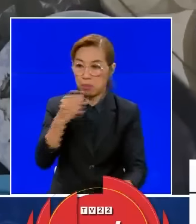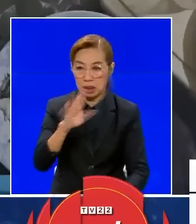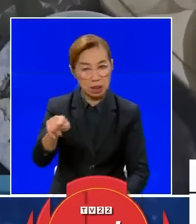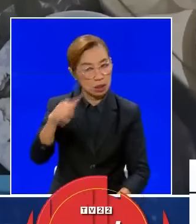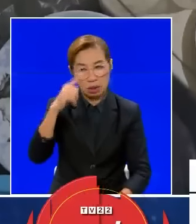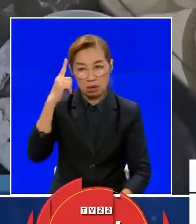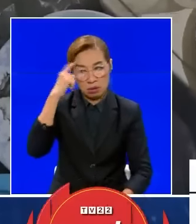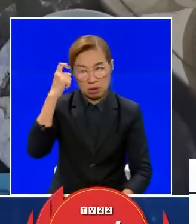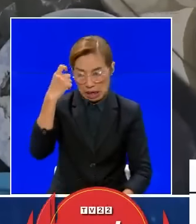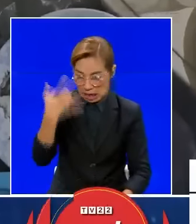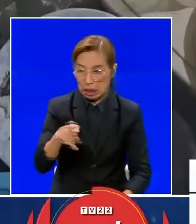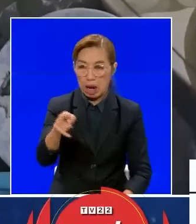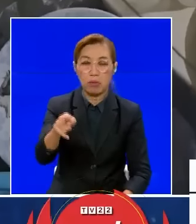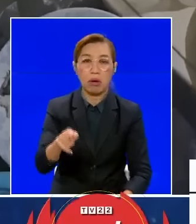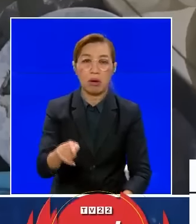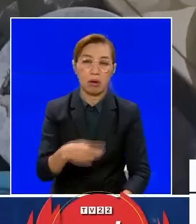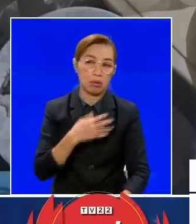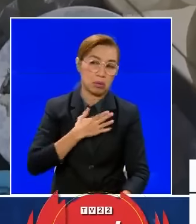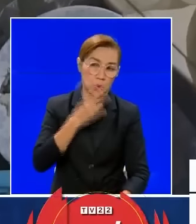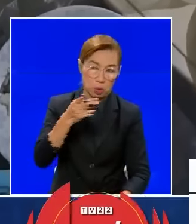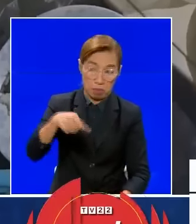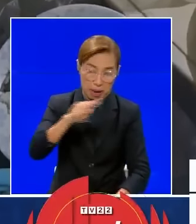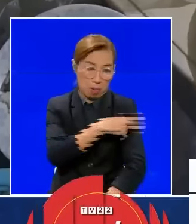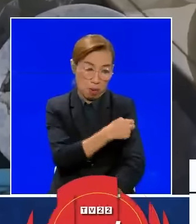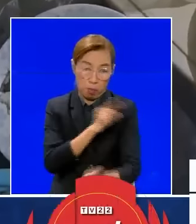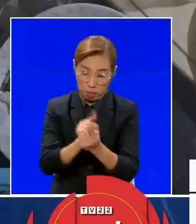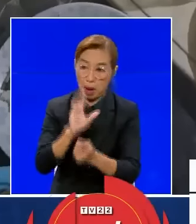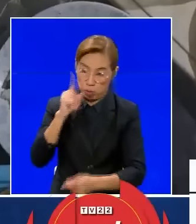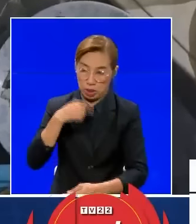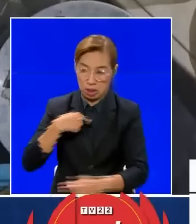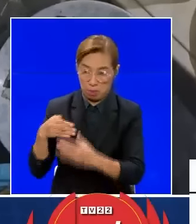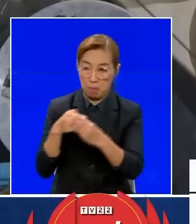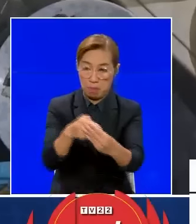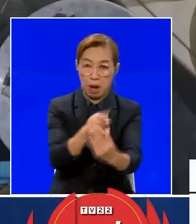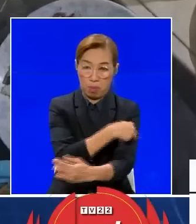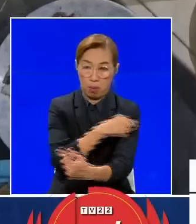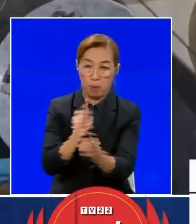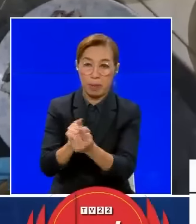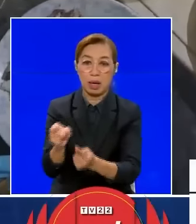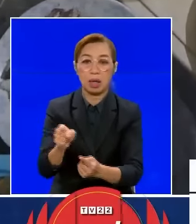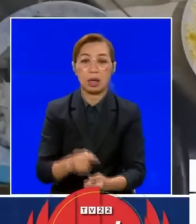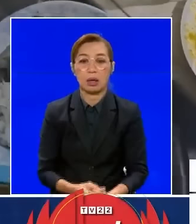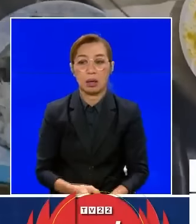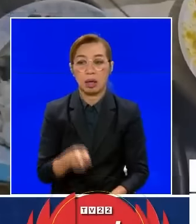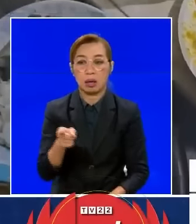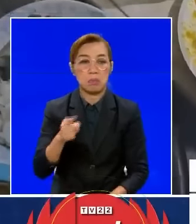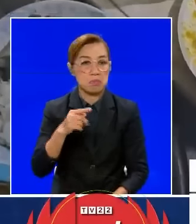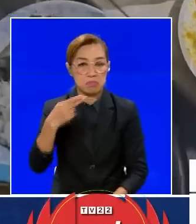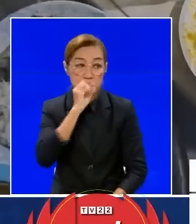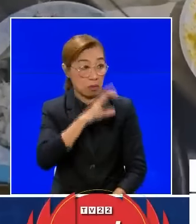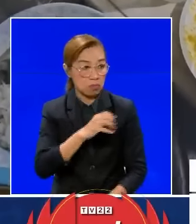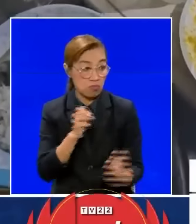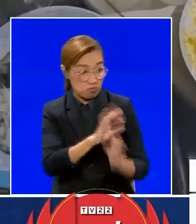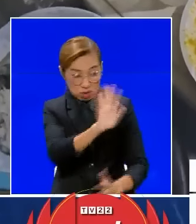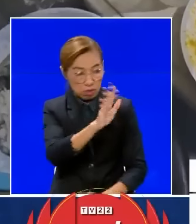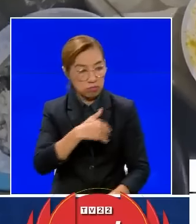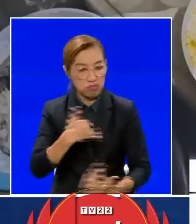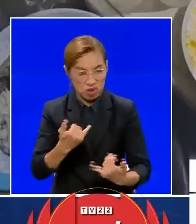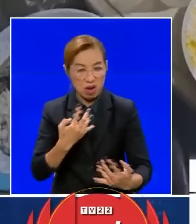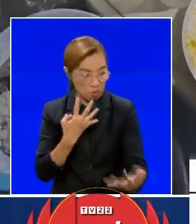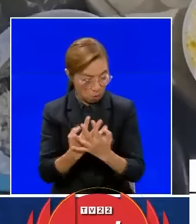แล้วหนักกว่าเดิมแล้วแม่ดูอาการแล้วไปหาหมอไว้พรุ่งนี้แม่พาไปหาหมอให้แล้วพี่พาหาหมอไม่ต้องยุ่งวันนี้ใบอ่ะยอมติดคุก